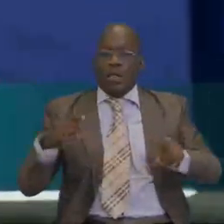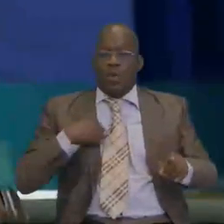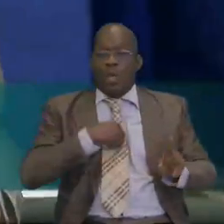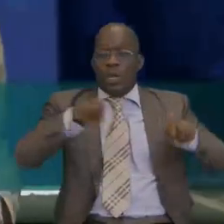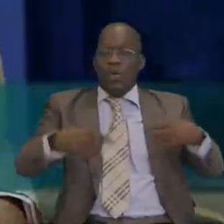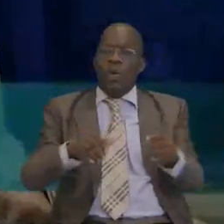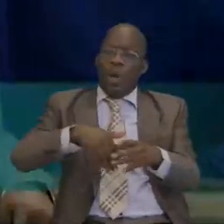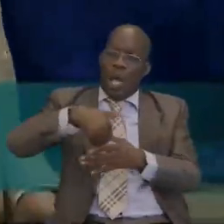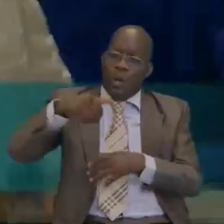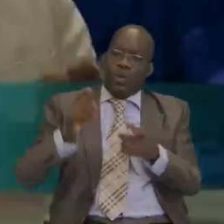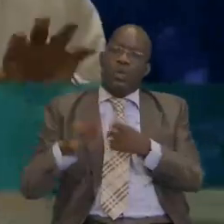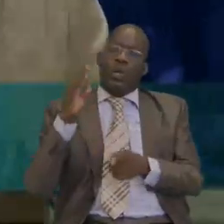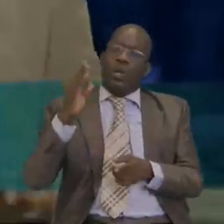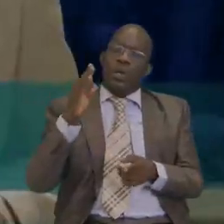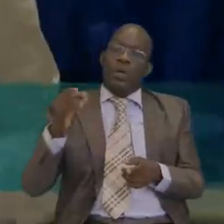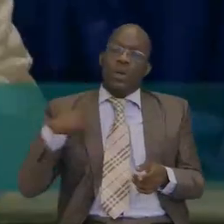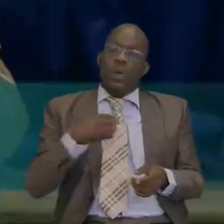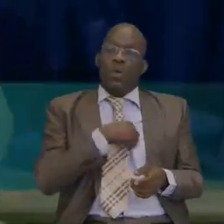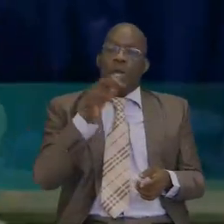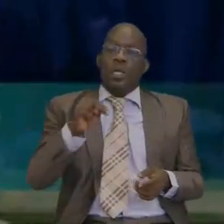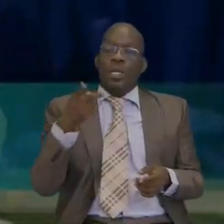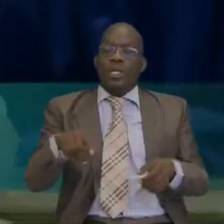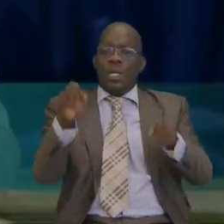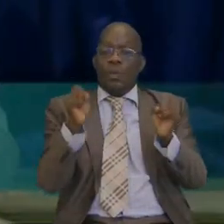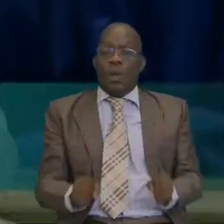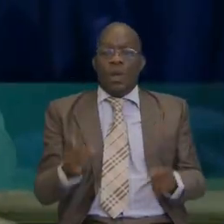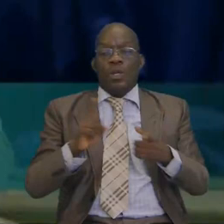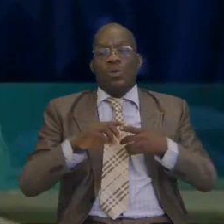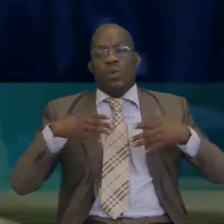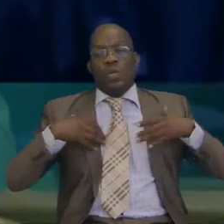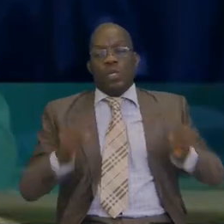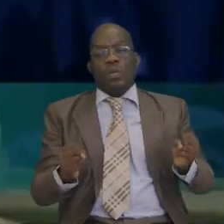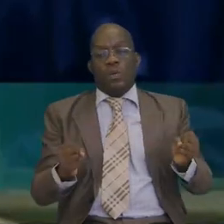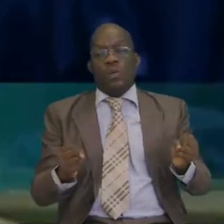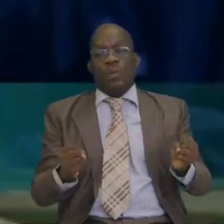allons évangéliser, nous avons besoin de la puissance